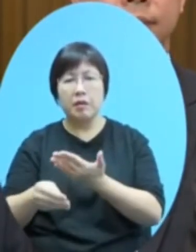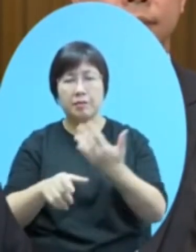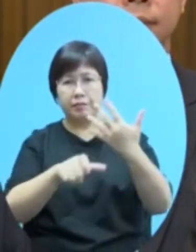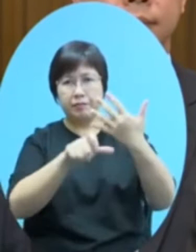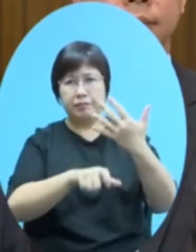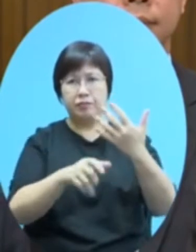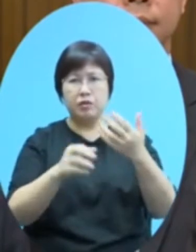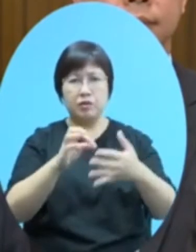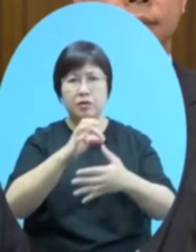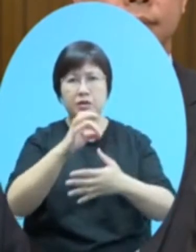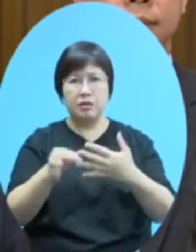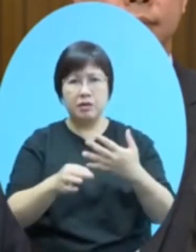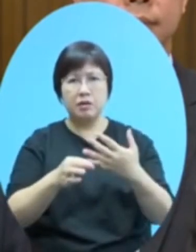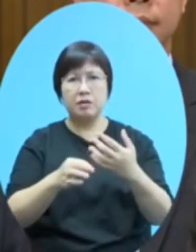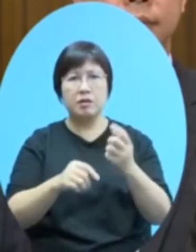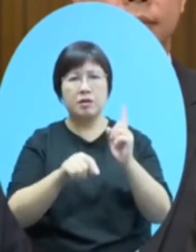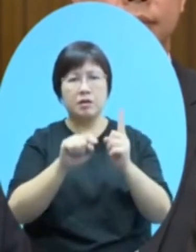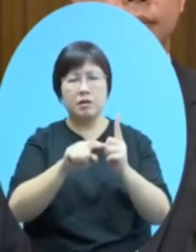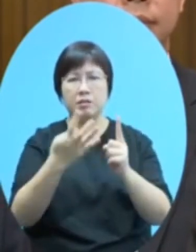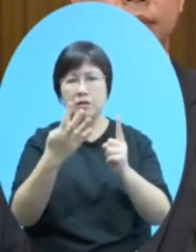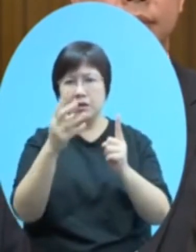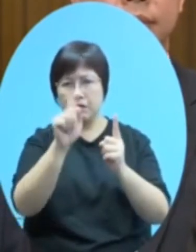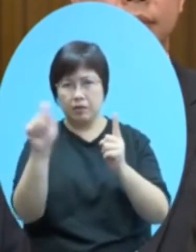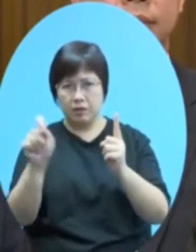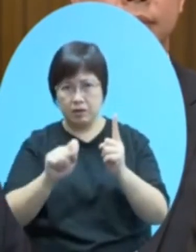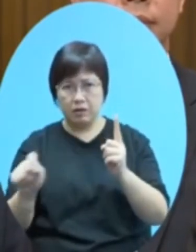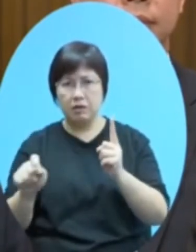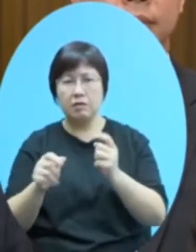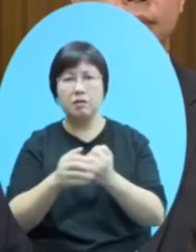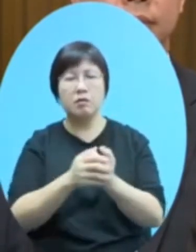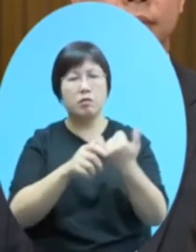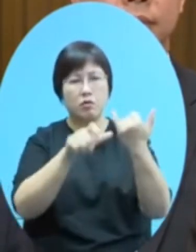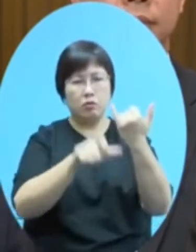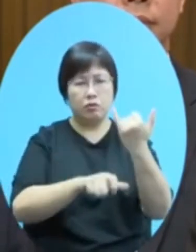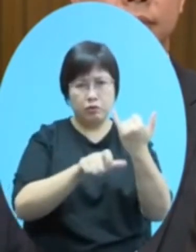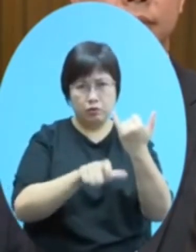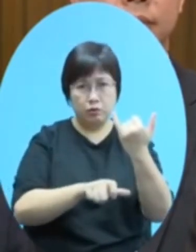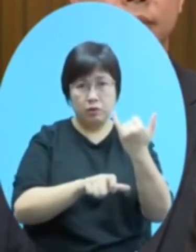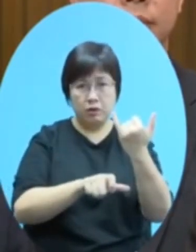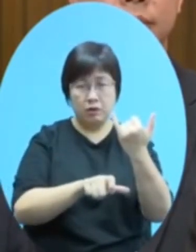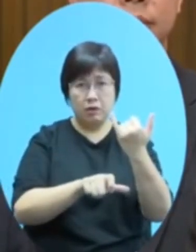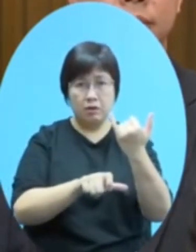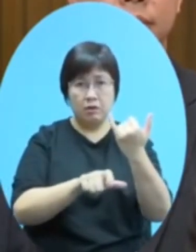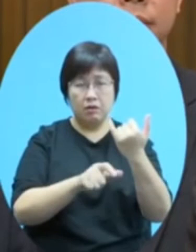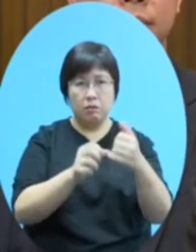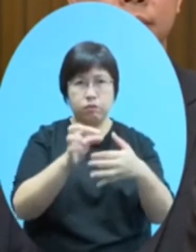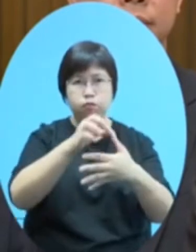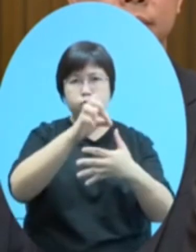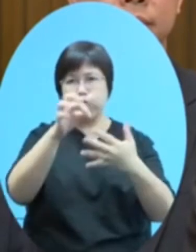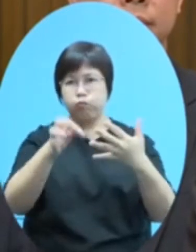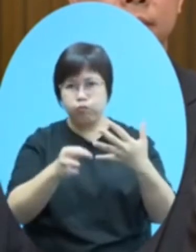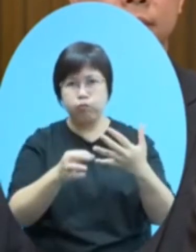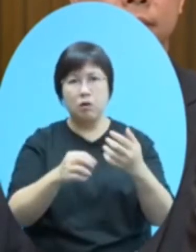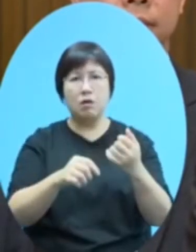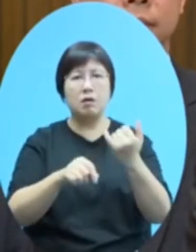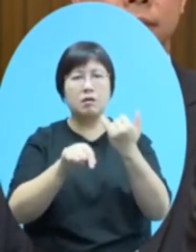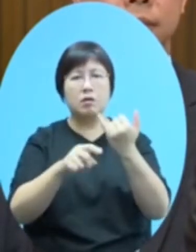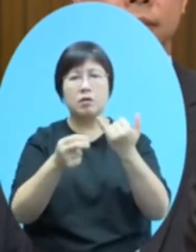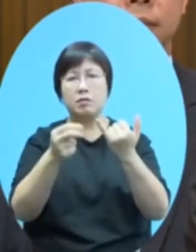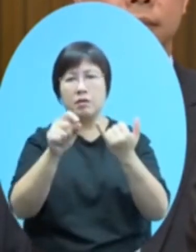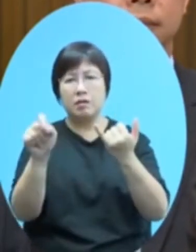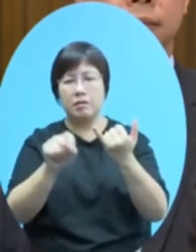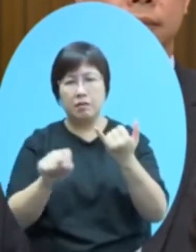呢下跌1.4%，去到六月呢是加大到下跌